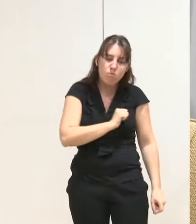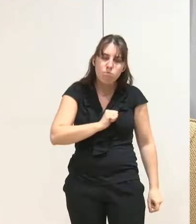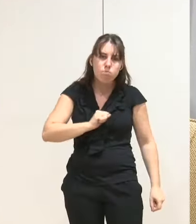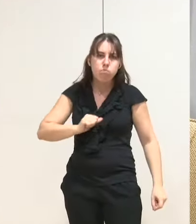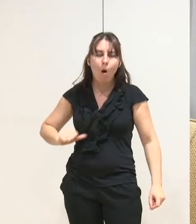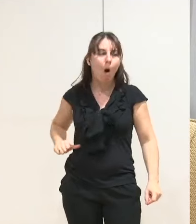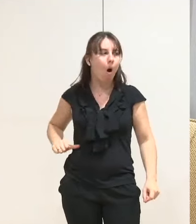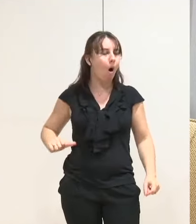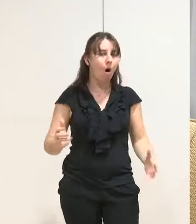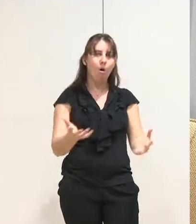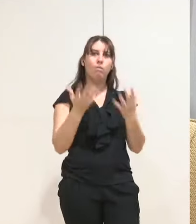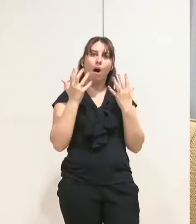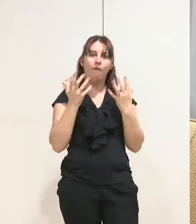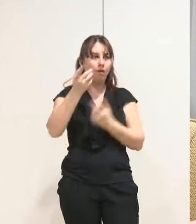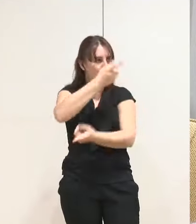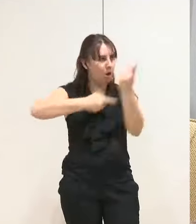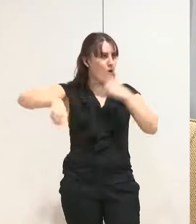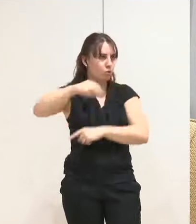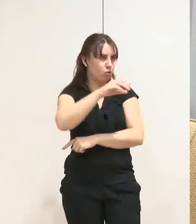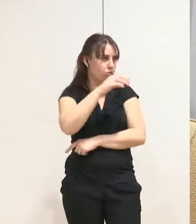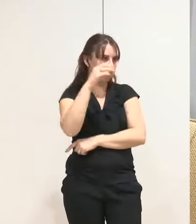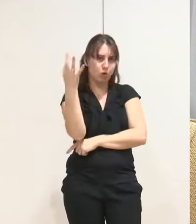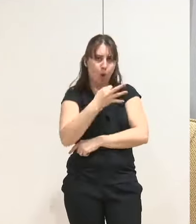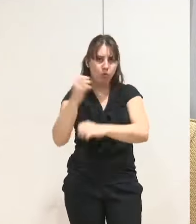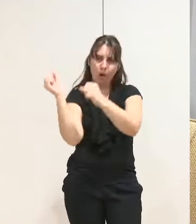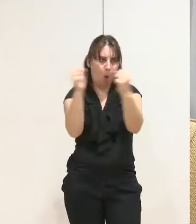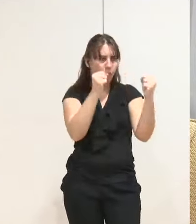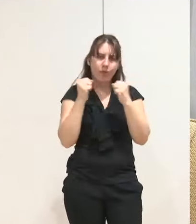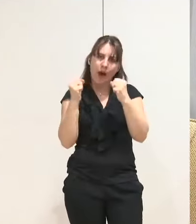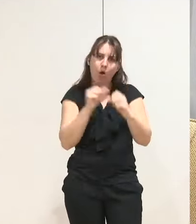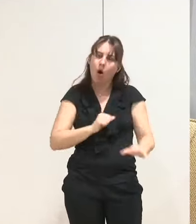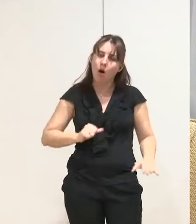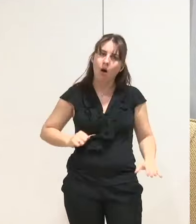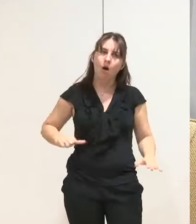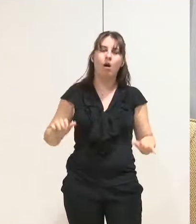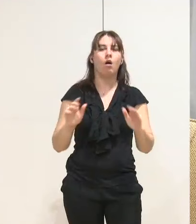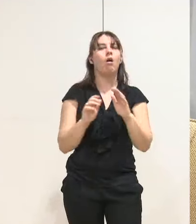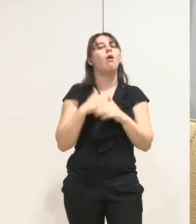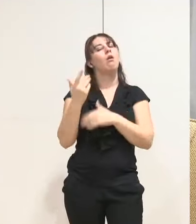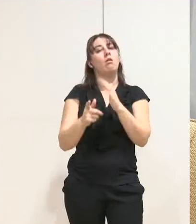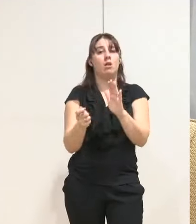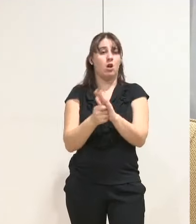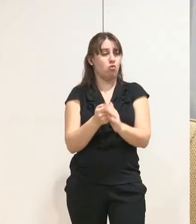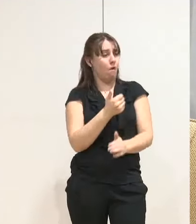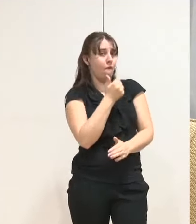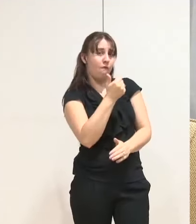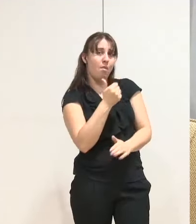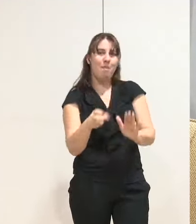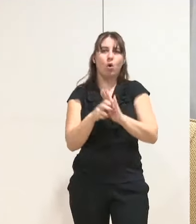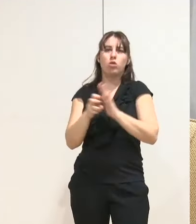pense que objectivement nous sommes tous d'accord pour le reconnaître et je pense que le jour o vous arrêterez de nier ce problème à